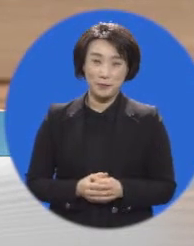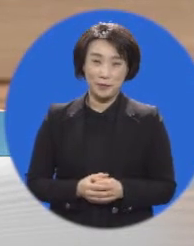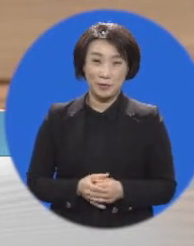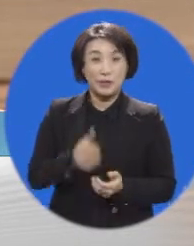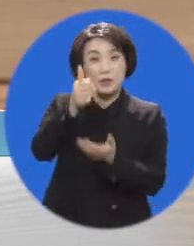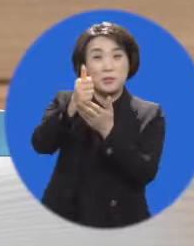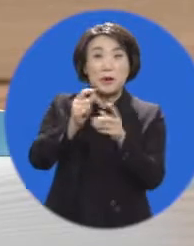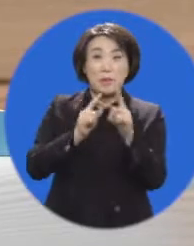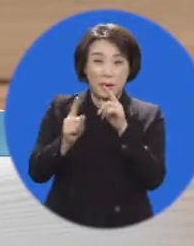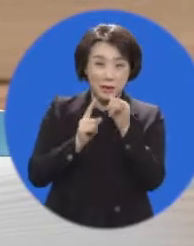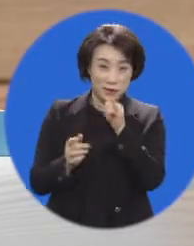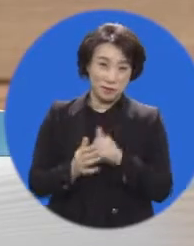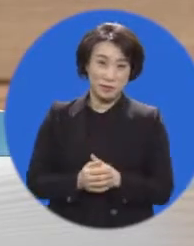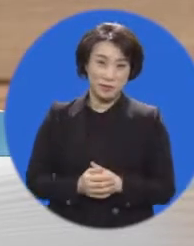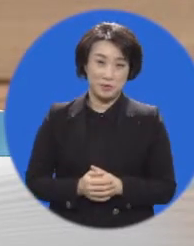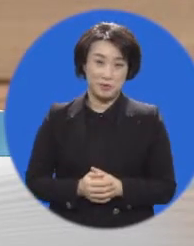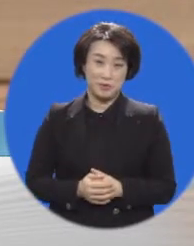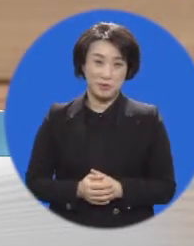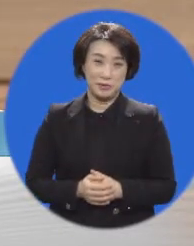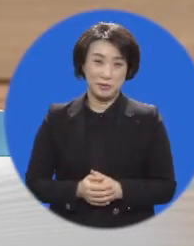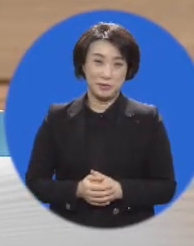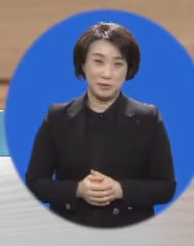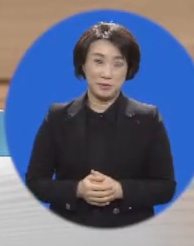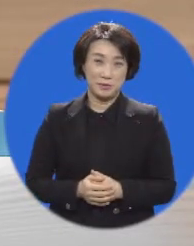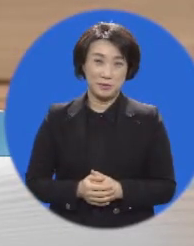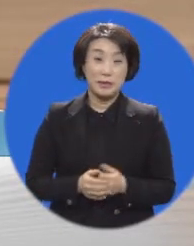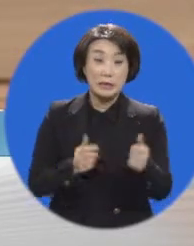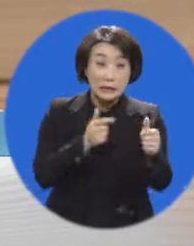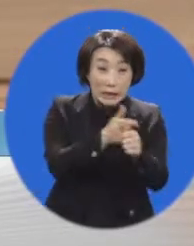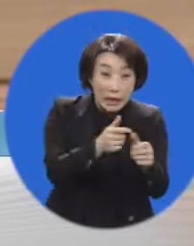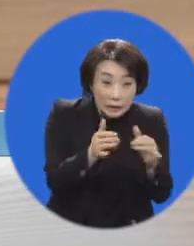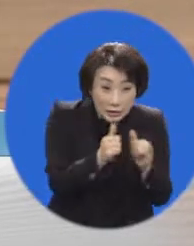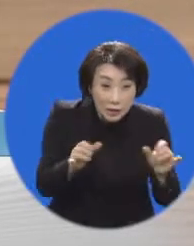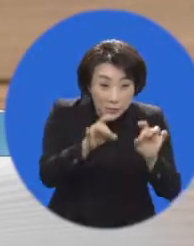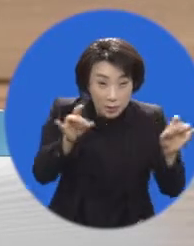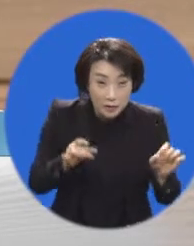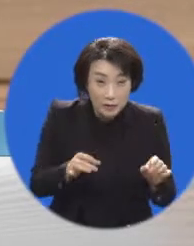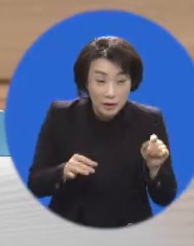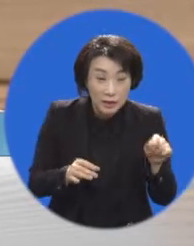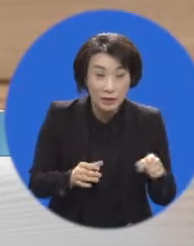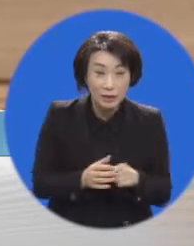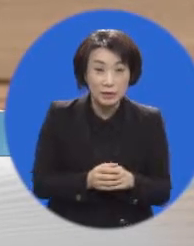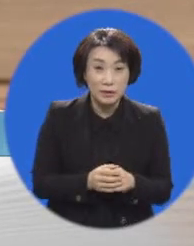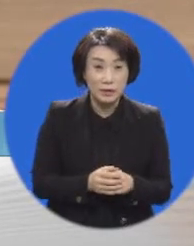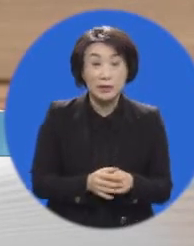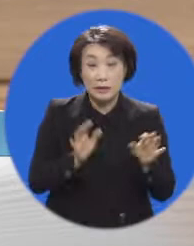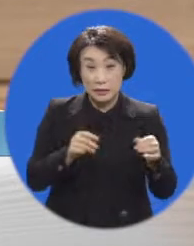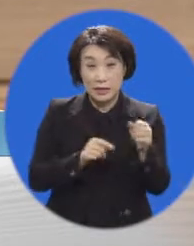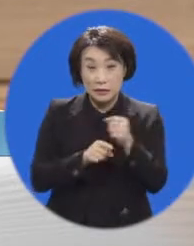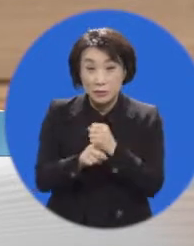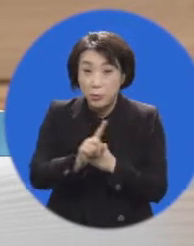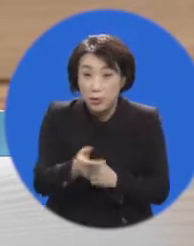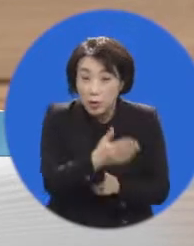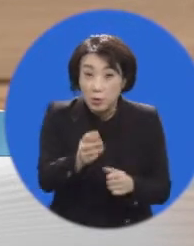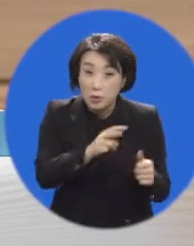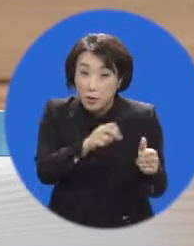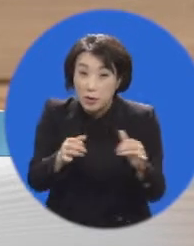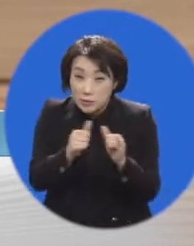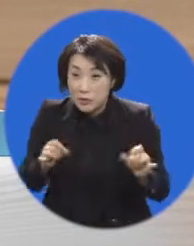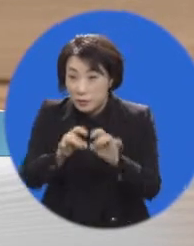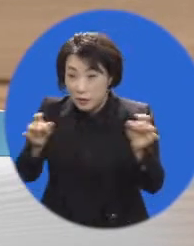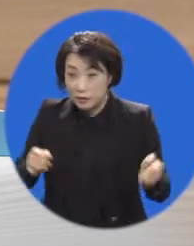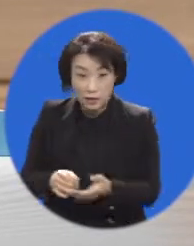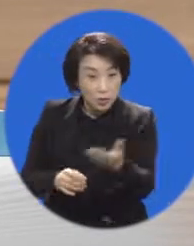주님이 뭐라고 말씀하시느냐. 살이 나는 자마다, 다시 말해서 미워하는 자마다